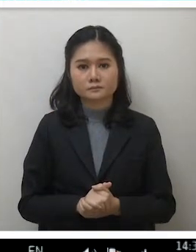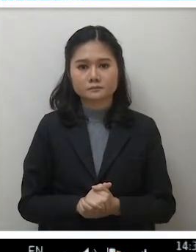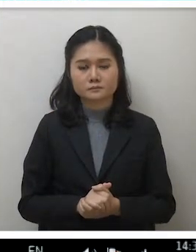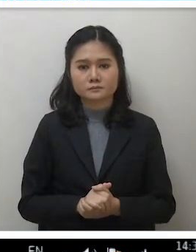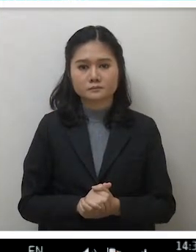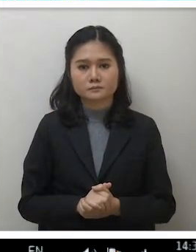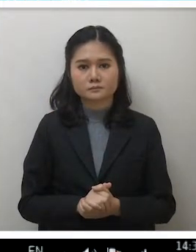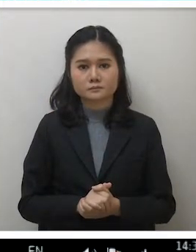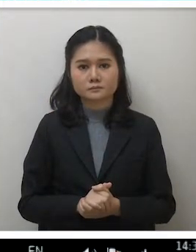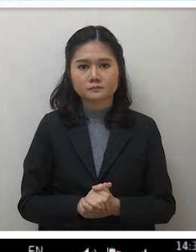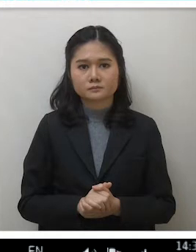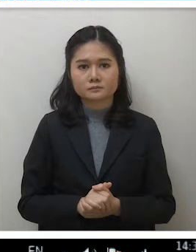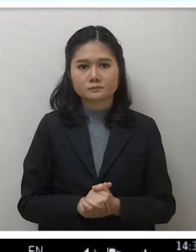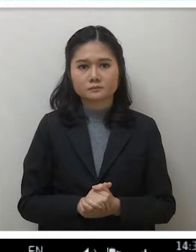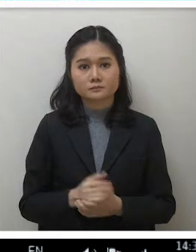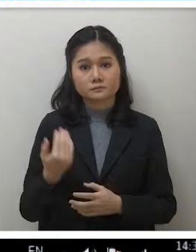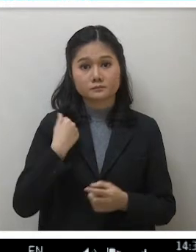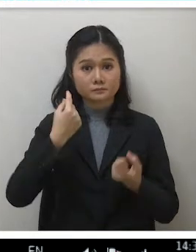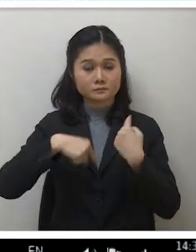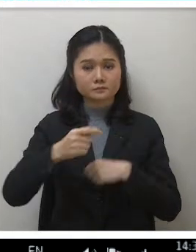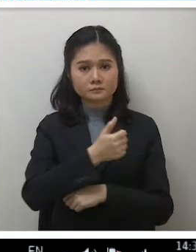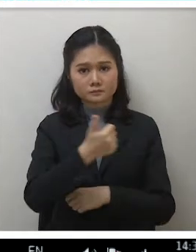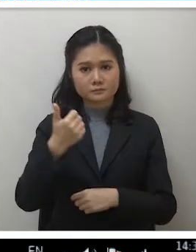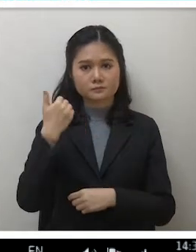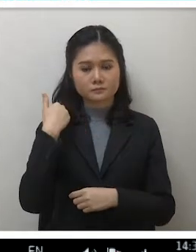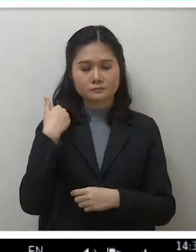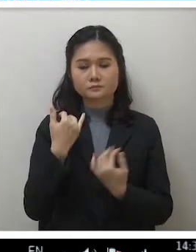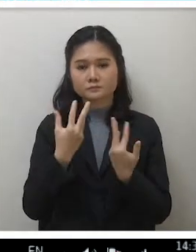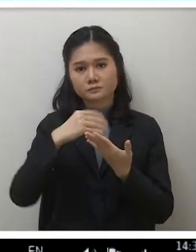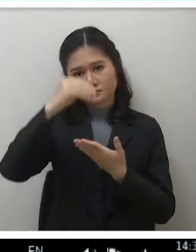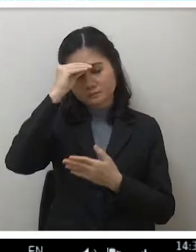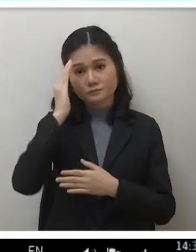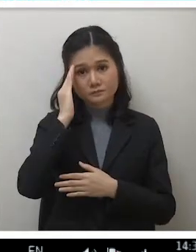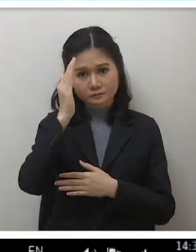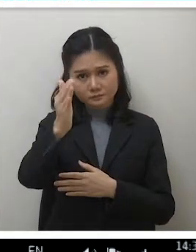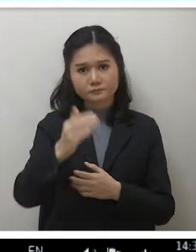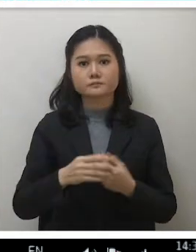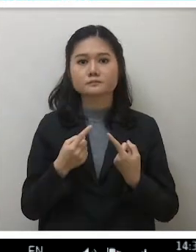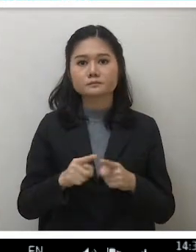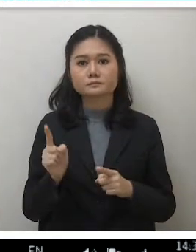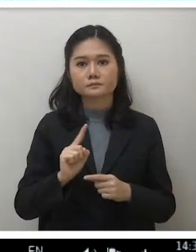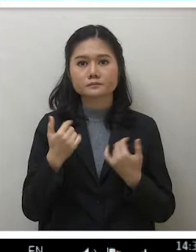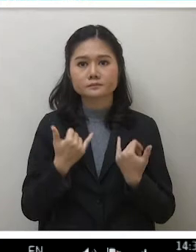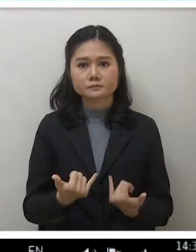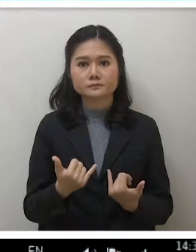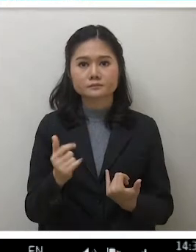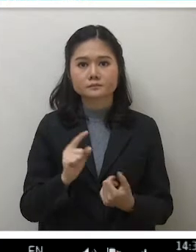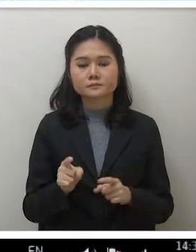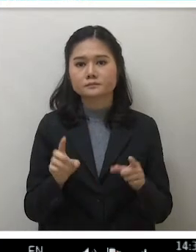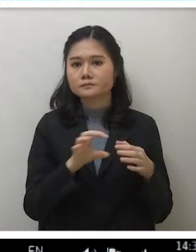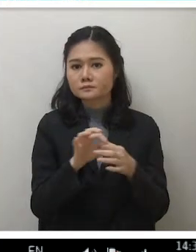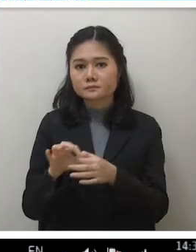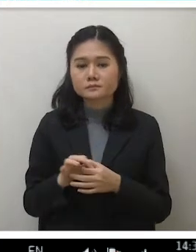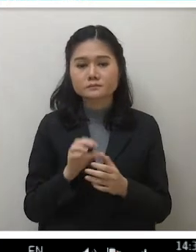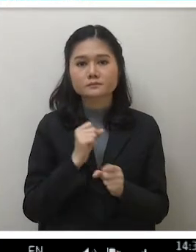ราก็ยังมีแอนิเมชันอื่นๆซึ่งเดี๋ยวเราจะได้เรียนในครั้งต่อๆไปแต่ว่าในครั้งนี้เนี่ยมันยังเกี่ยว